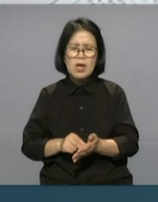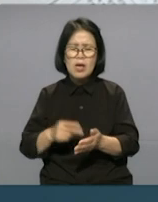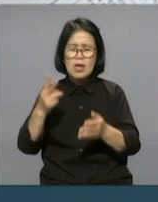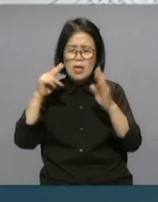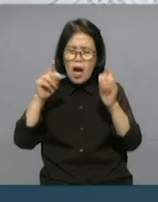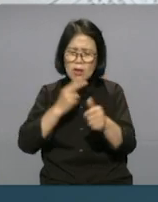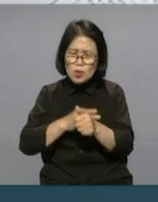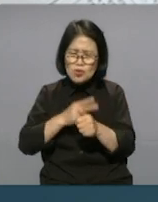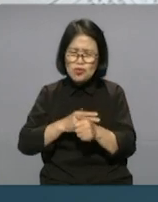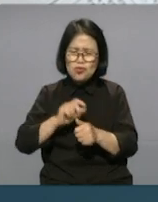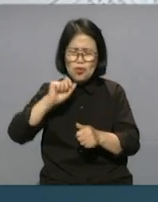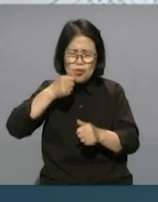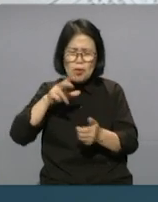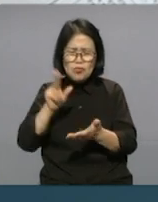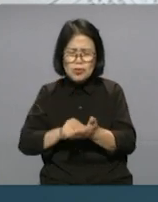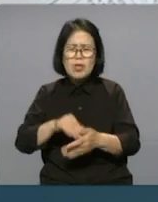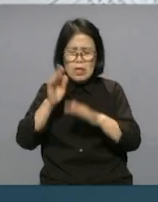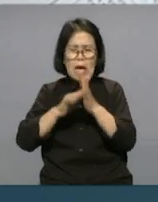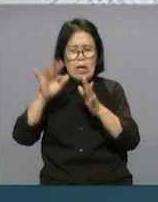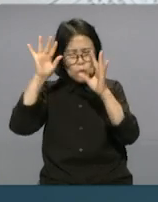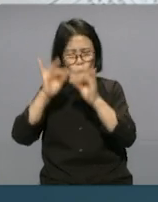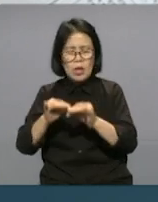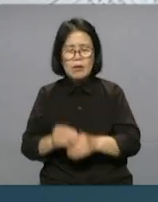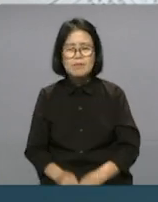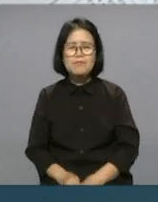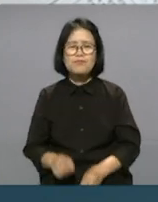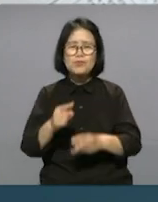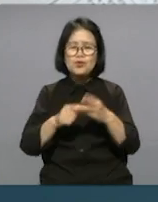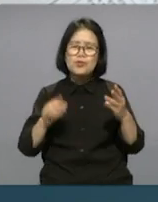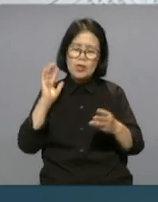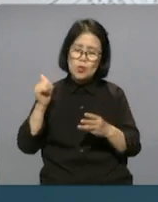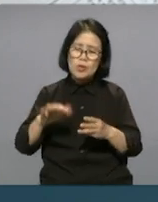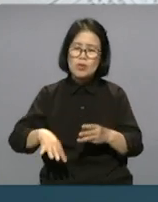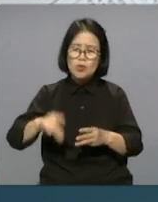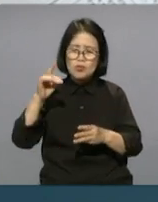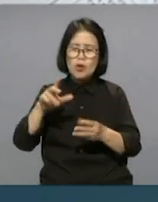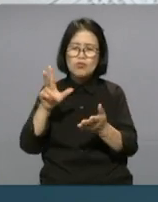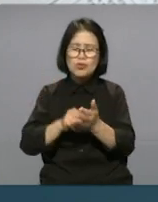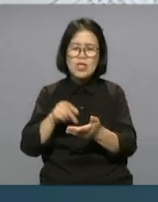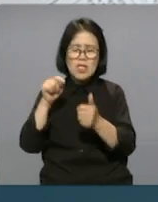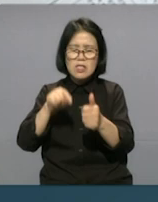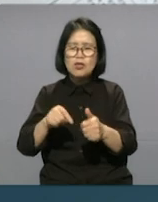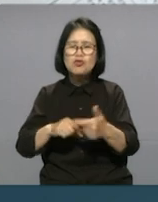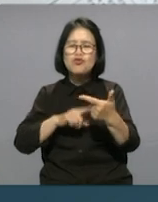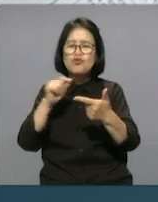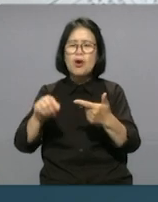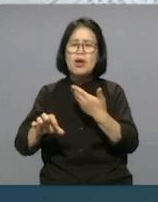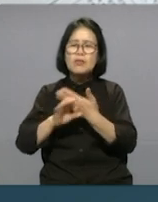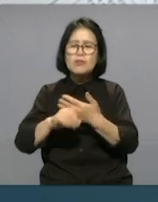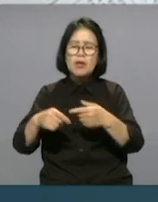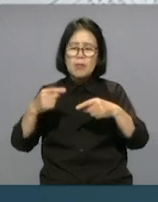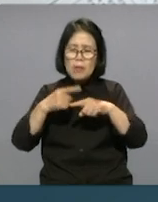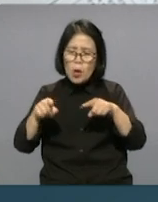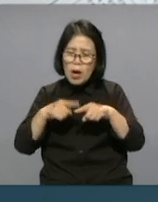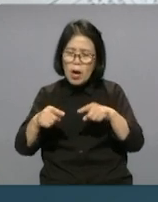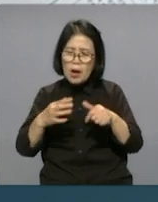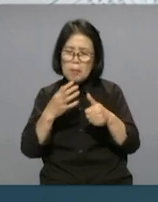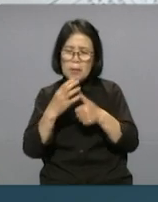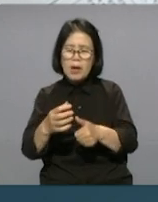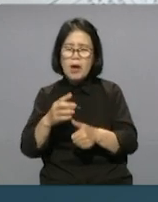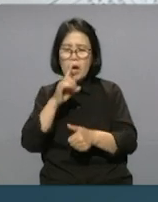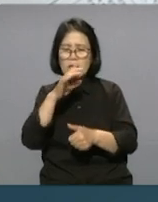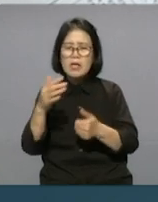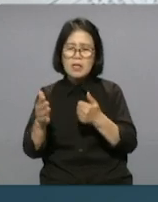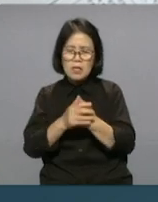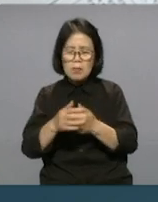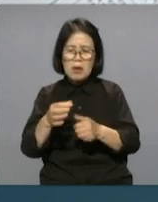잘못됐다 모두 인식하기 때문입니다. 윤 대통령 올 초부터 문제 지적했는데 지난 6월 모의평가에서 발현이 안 되자 큰 목소리